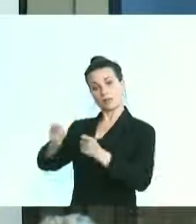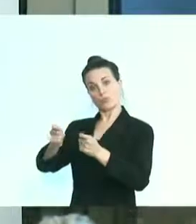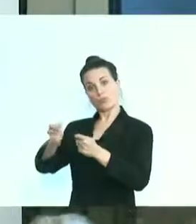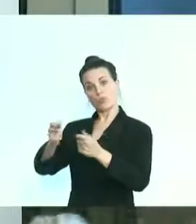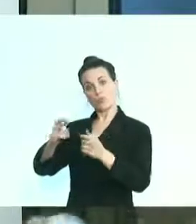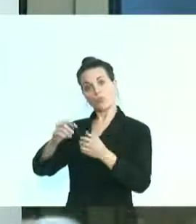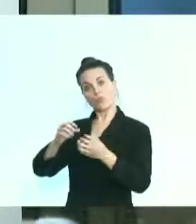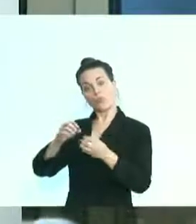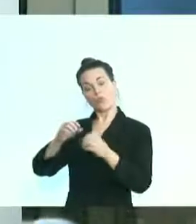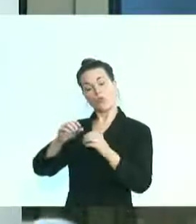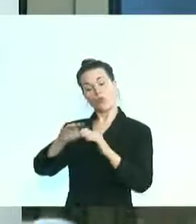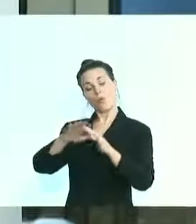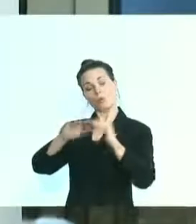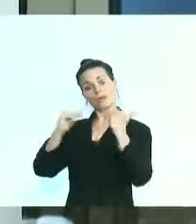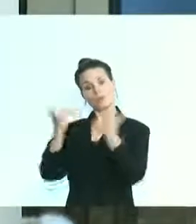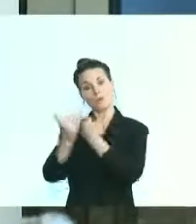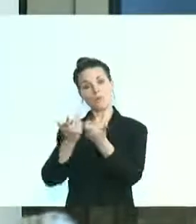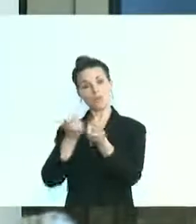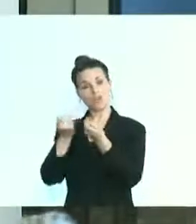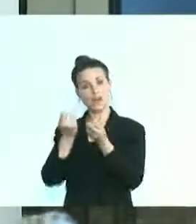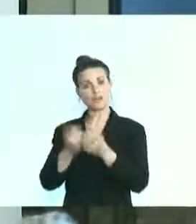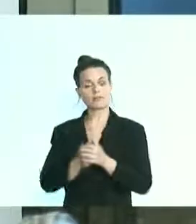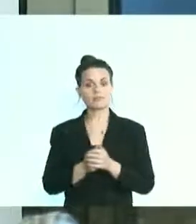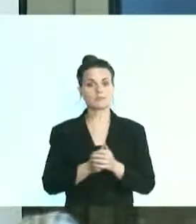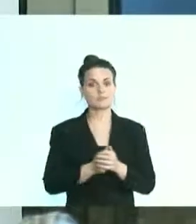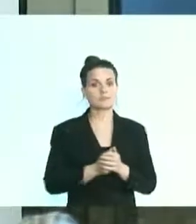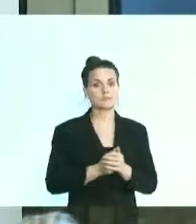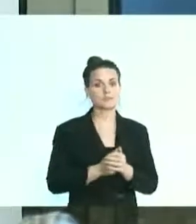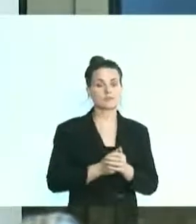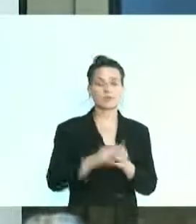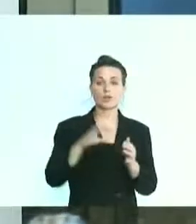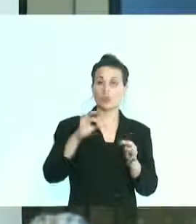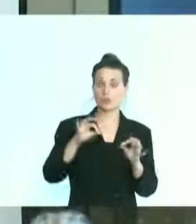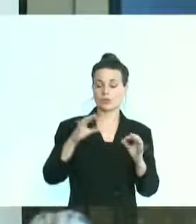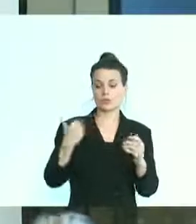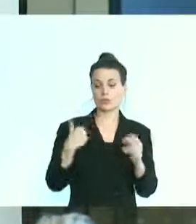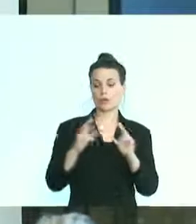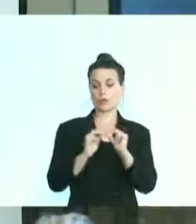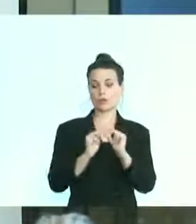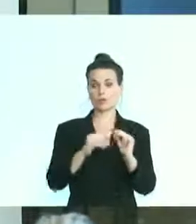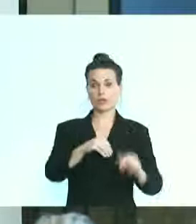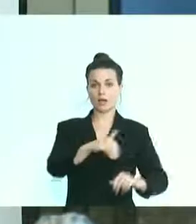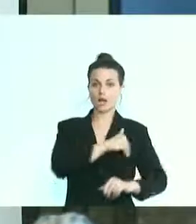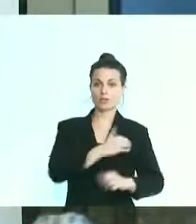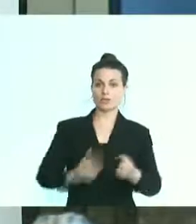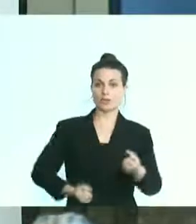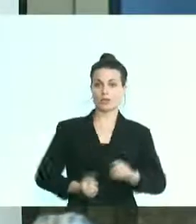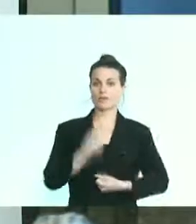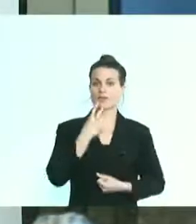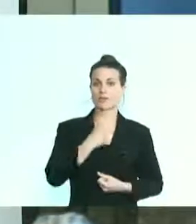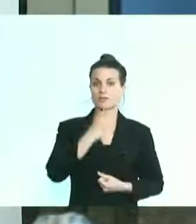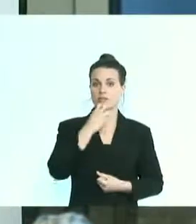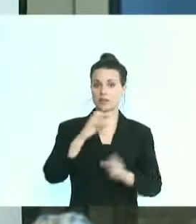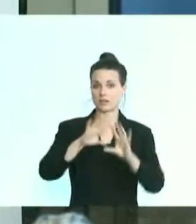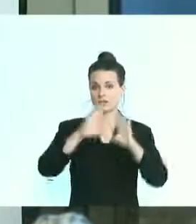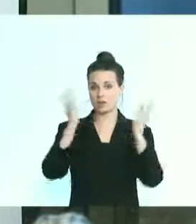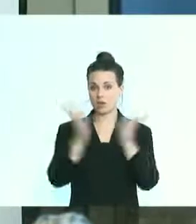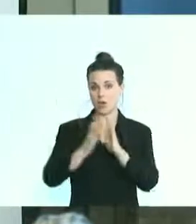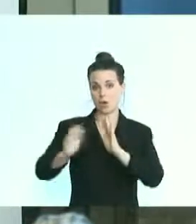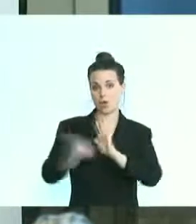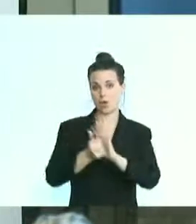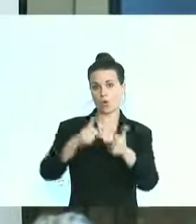passer. Donc, en fait, l'agence du service civique, comme je l'ai dit, elle a ces trois rôles-là, de mettre les